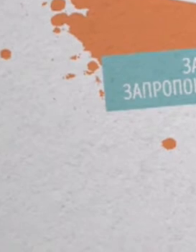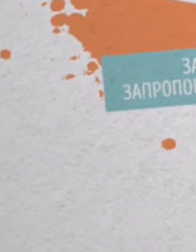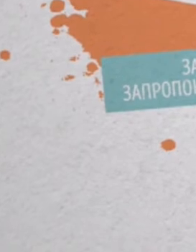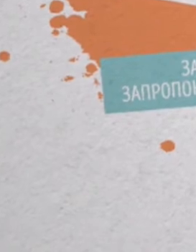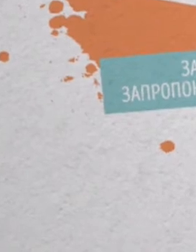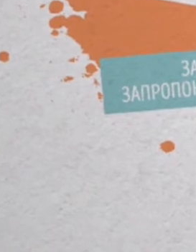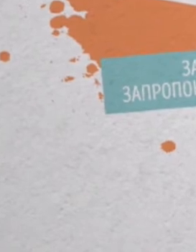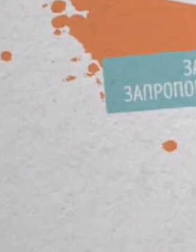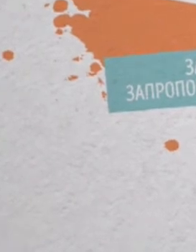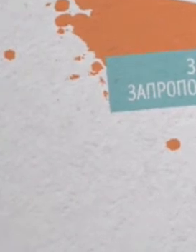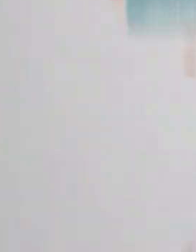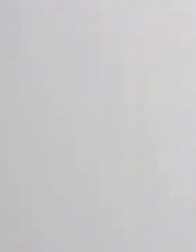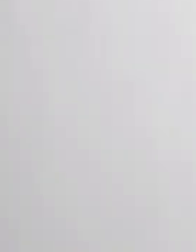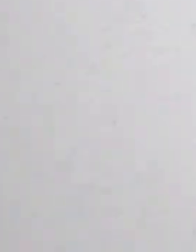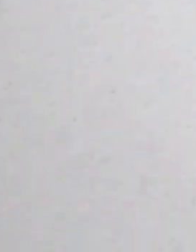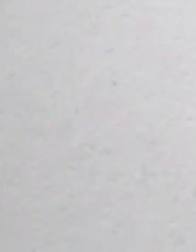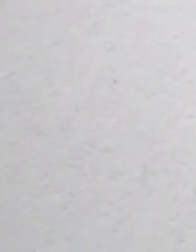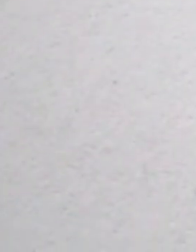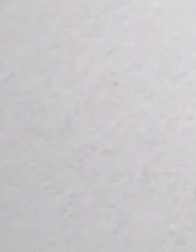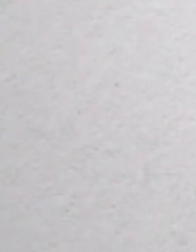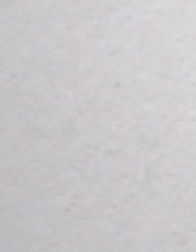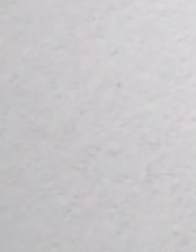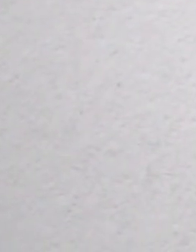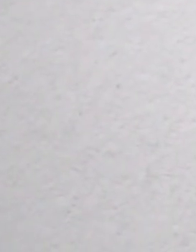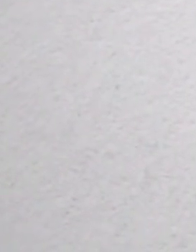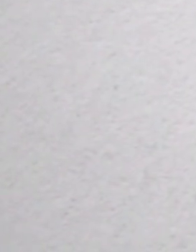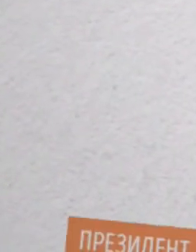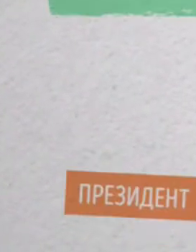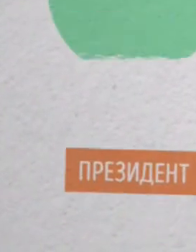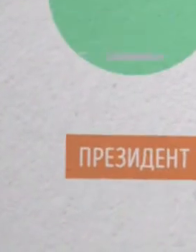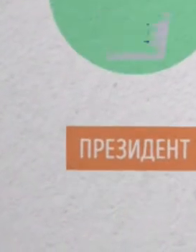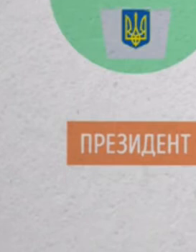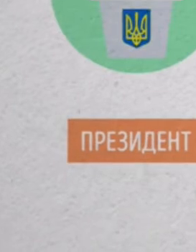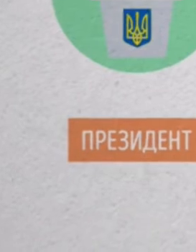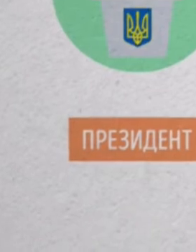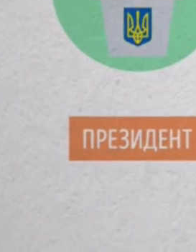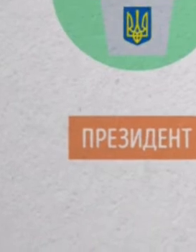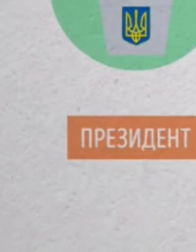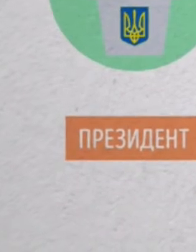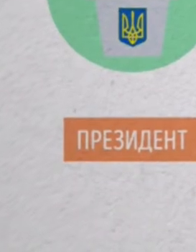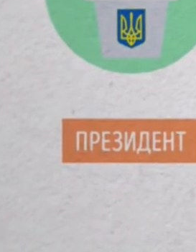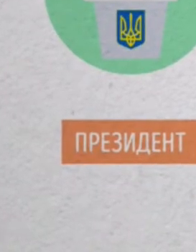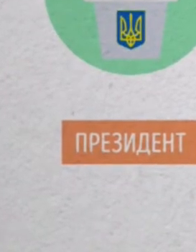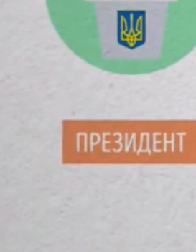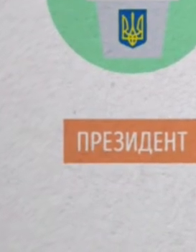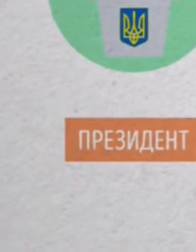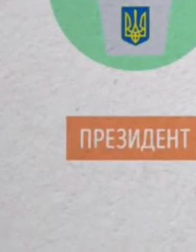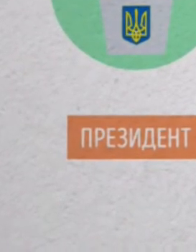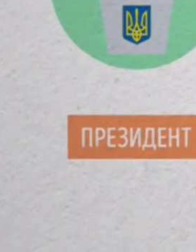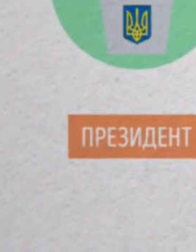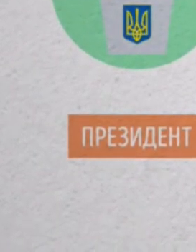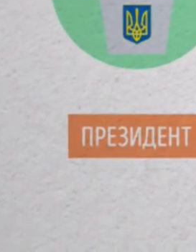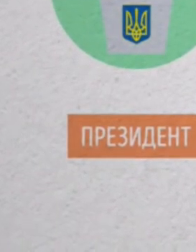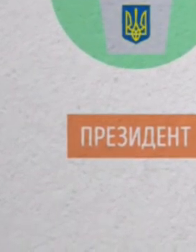прийнятий нормативно-правовий акт. Хто може запропонувати законопроект? Президент, народний депутат,